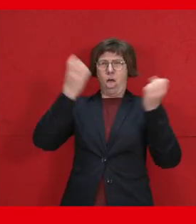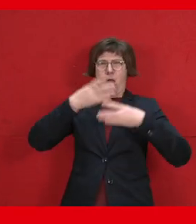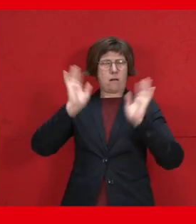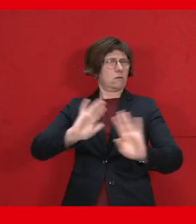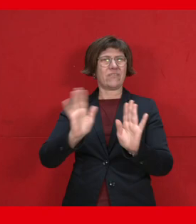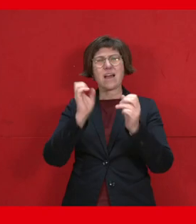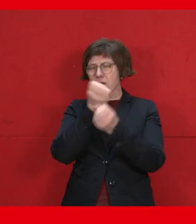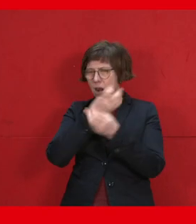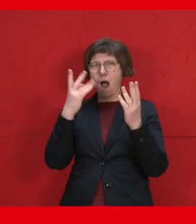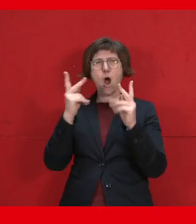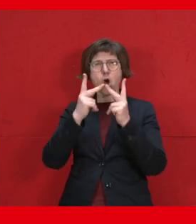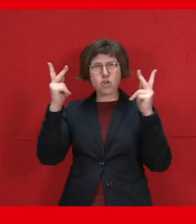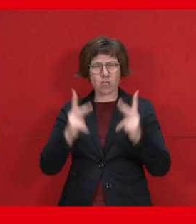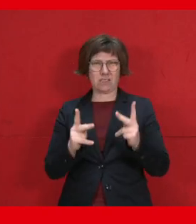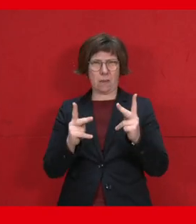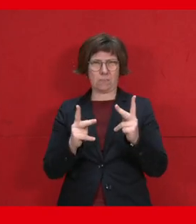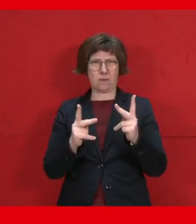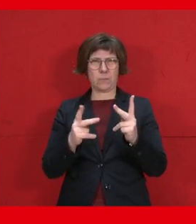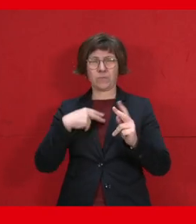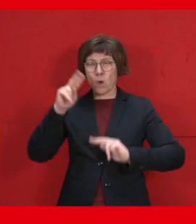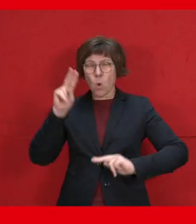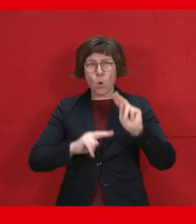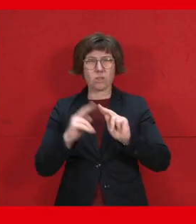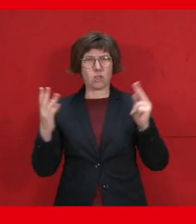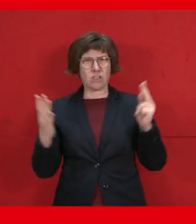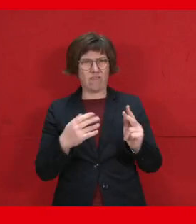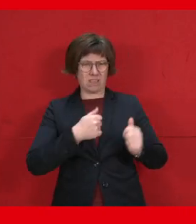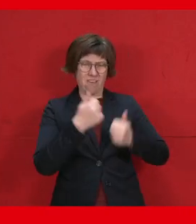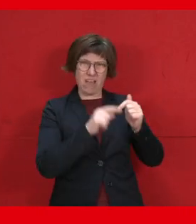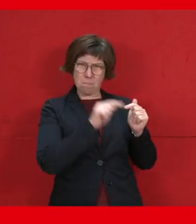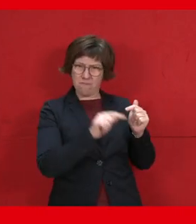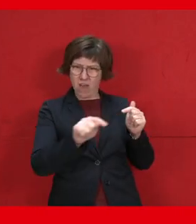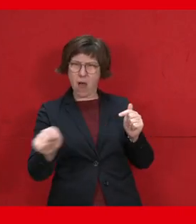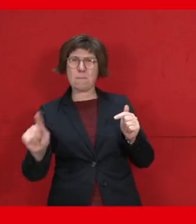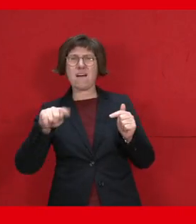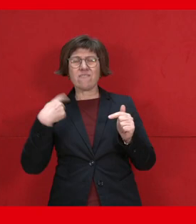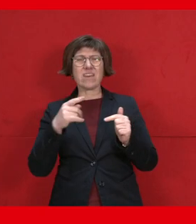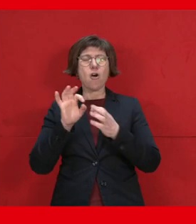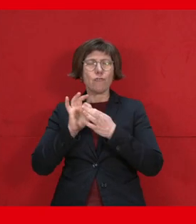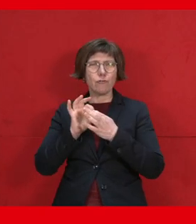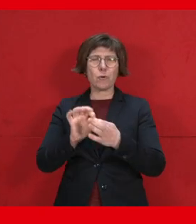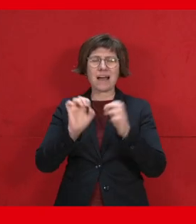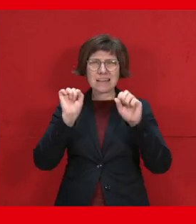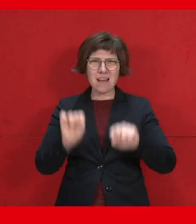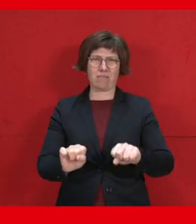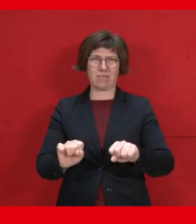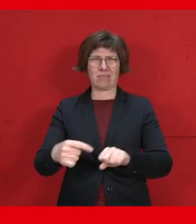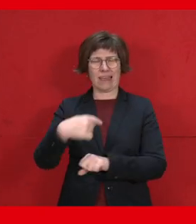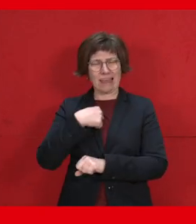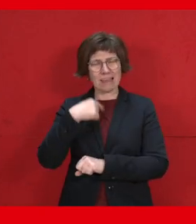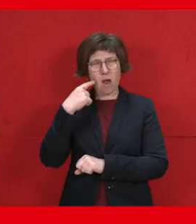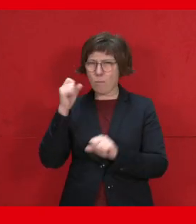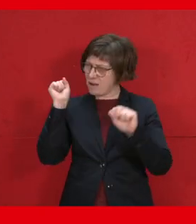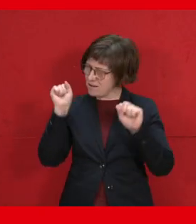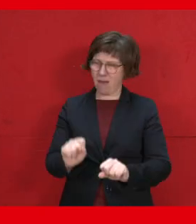einem klaren Konzept. Und was uns auch unterscheidet von denen, mit denen wir im Wettbewerb stehen, ist, dass wir Führung können. Ich jedenfalls glaube,